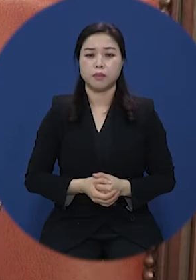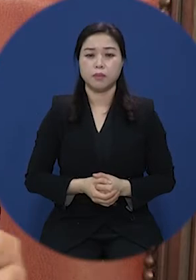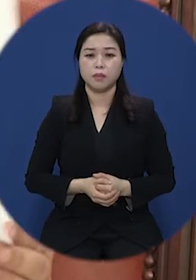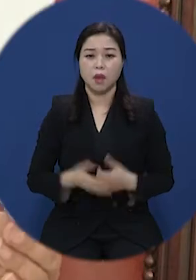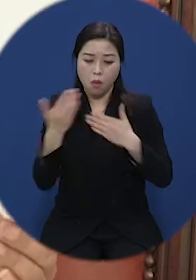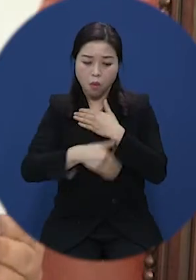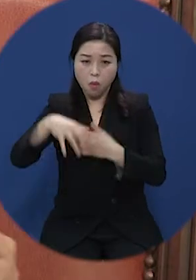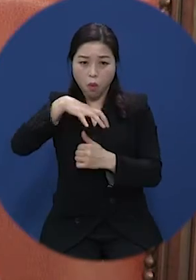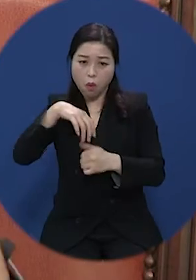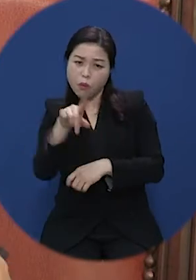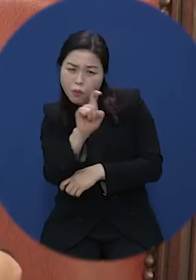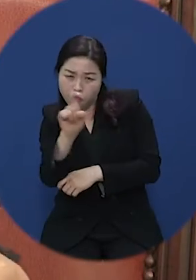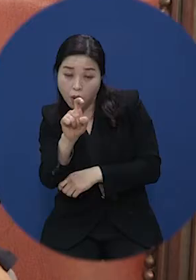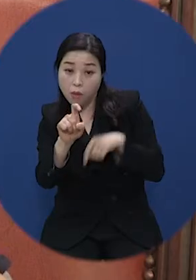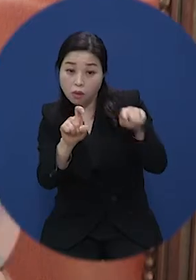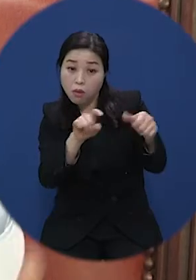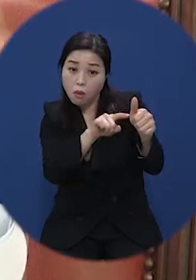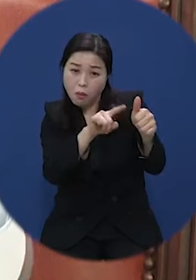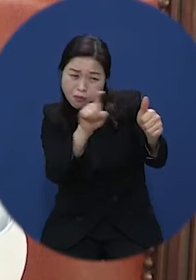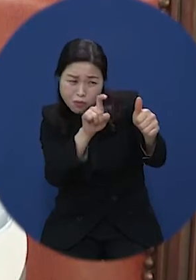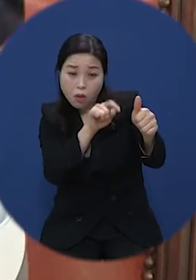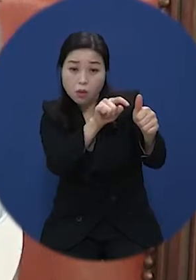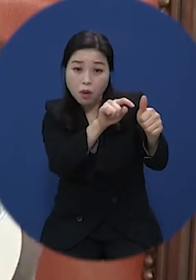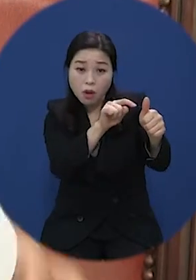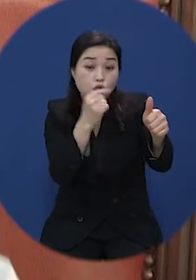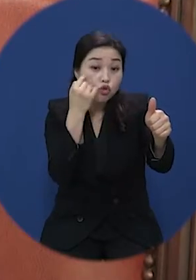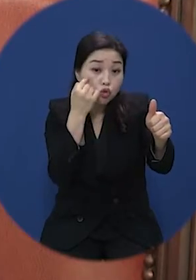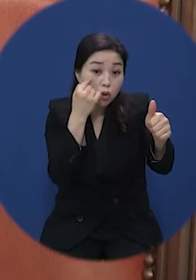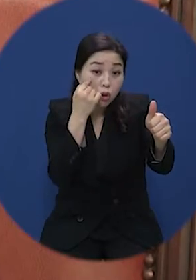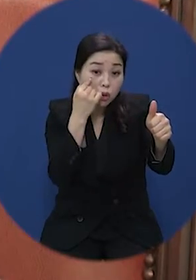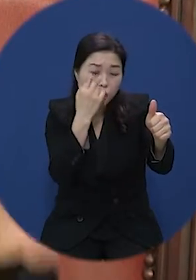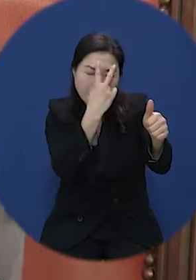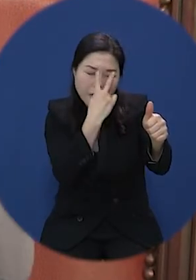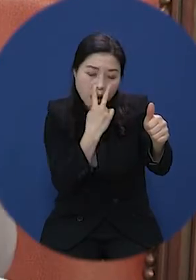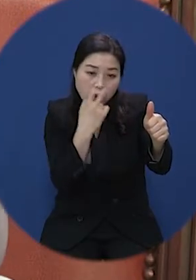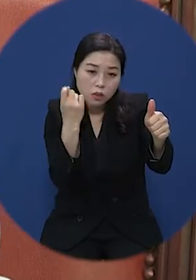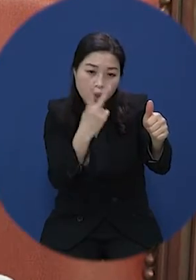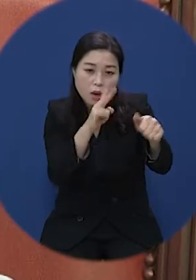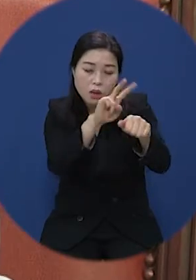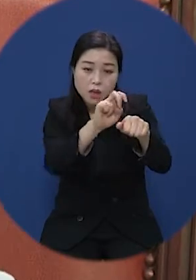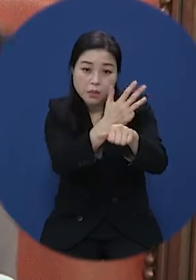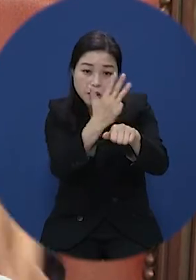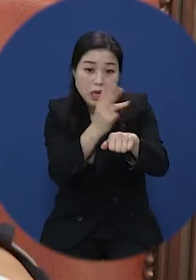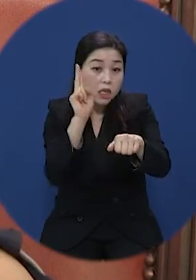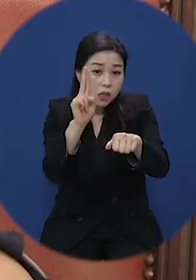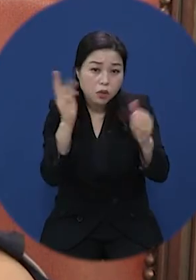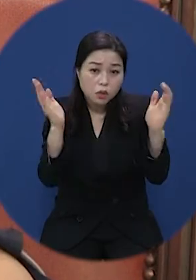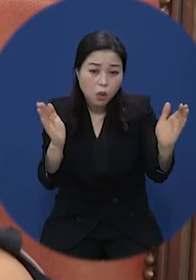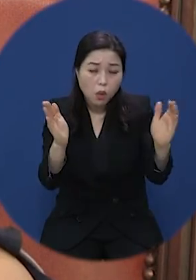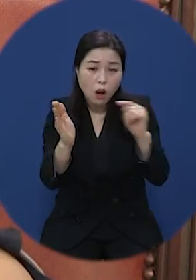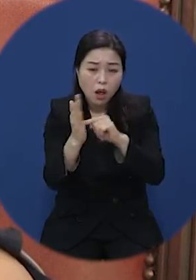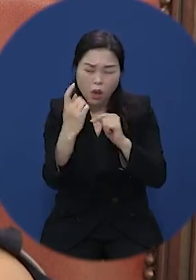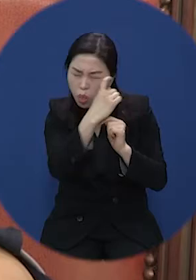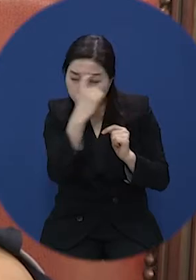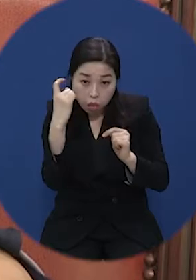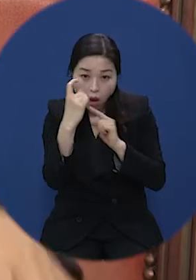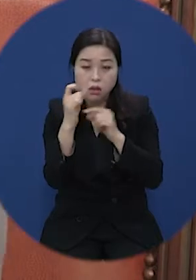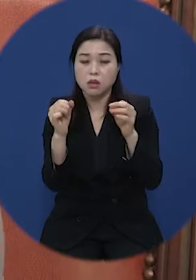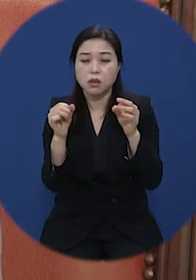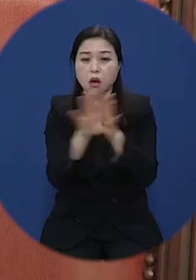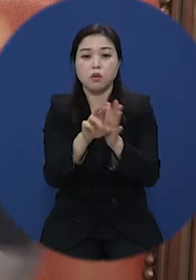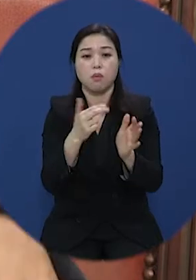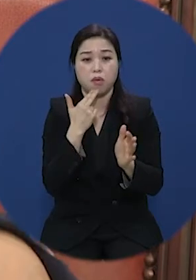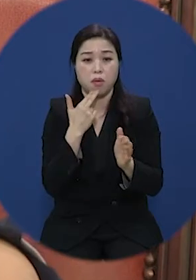호신용 스프레이가 뿌리면 어떻게 되는지 아세요? 예. 일시적으로 눈이 예, 예. 멀고요. 48시간 동안 이게 자국이 안 지워져요.